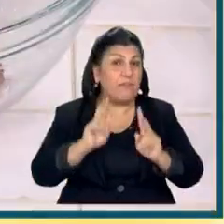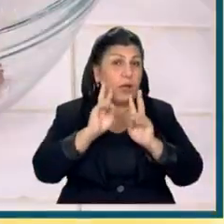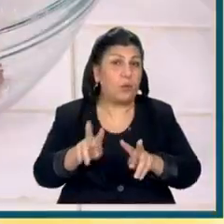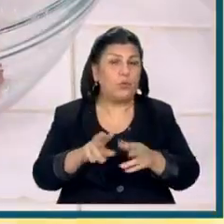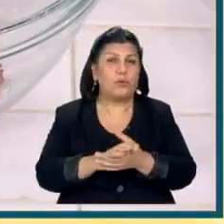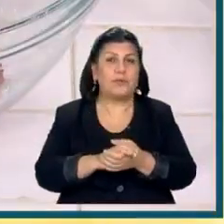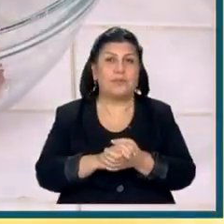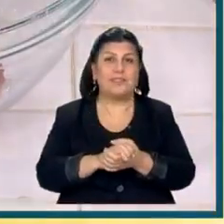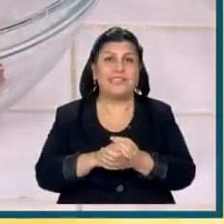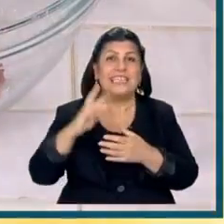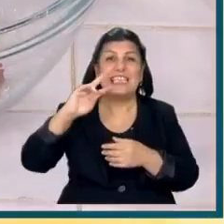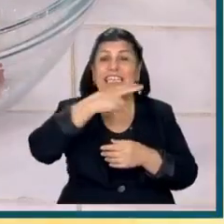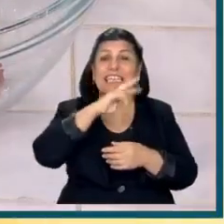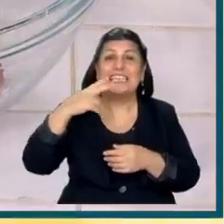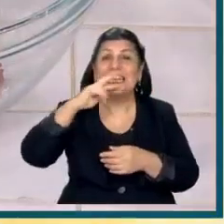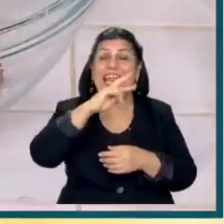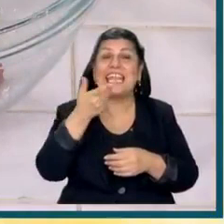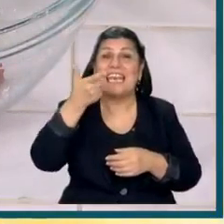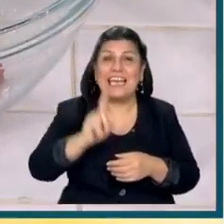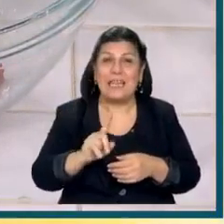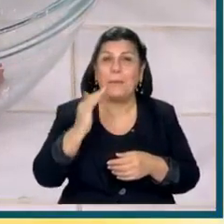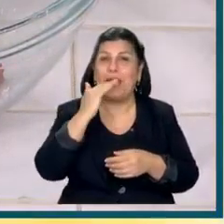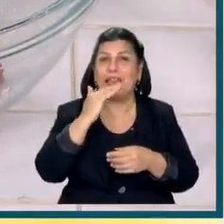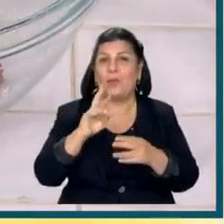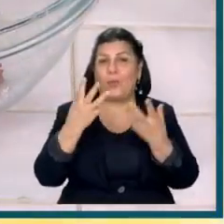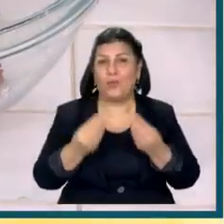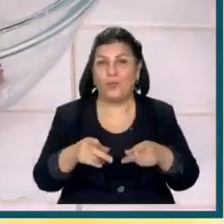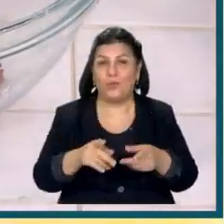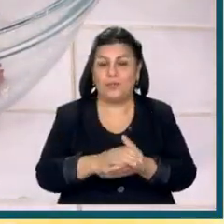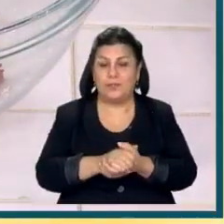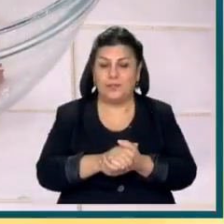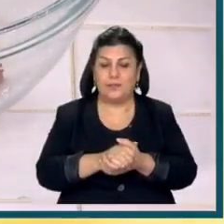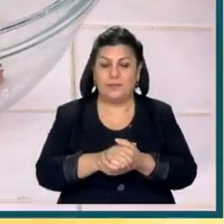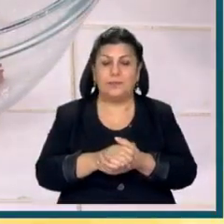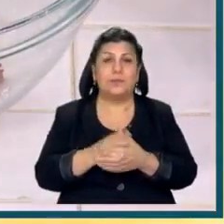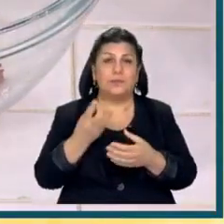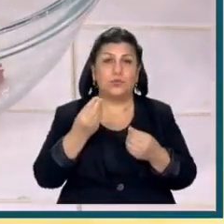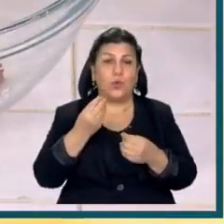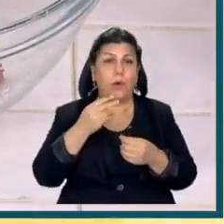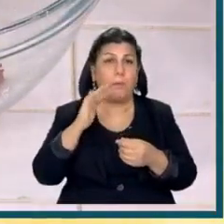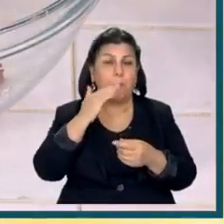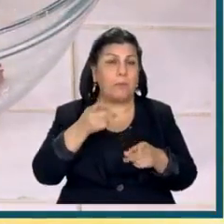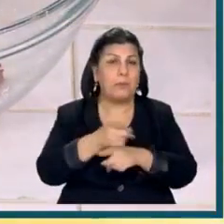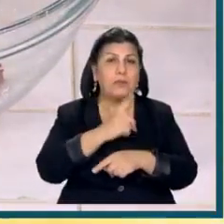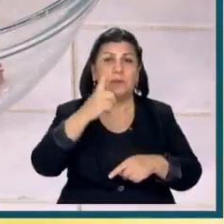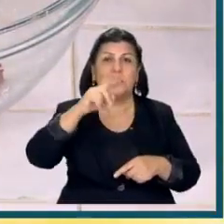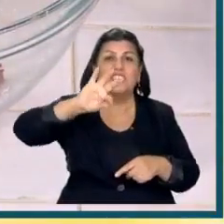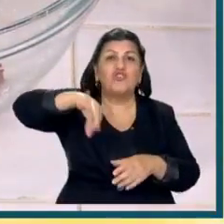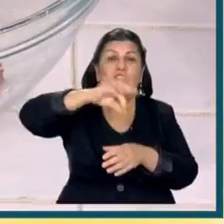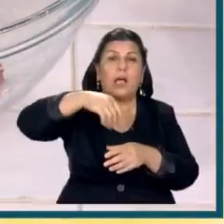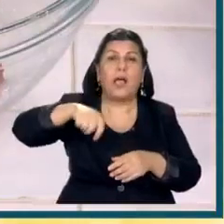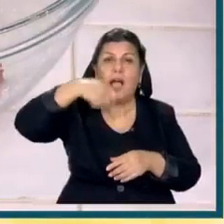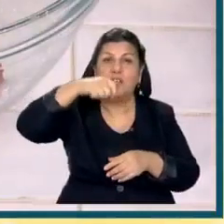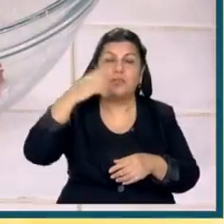bilmeyen renkli bir şeyler oluyor renkli Hadi Evet peynir var Tatlı Evet 1 çay kaşığı